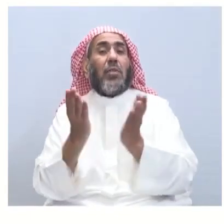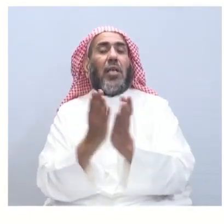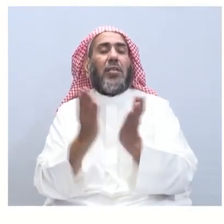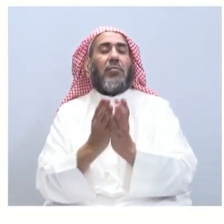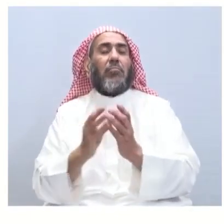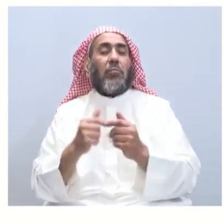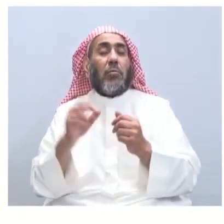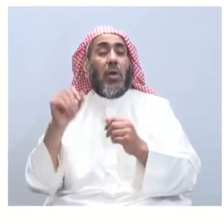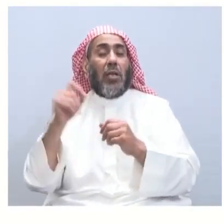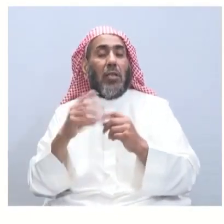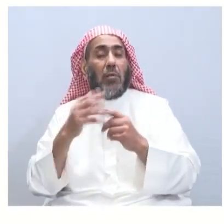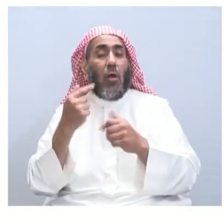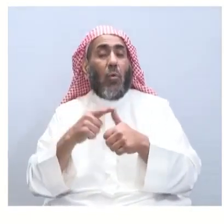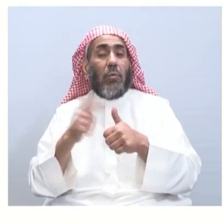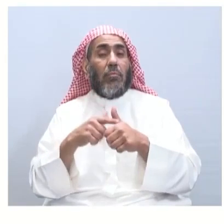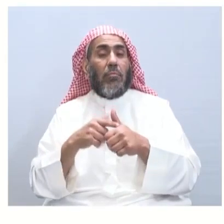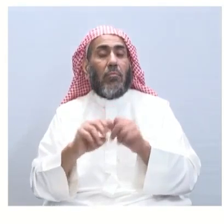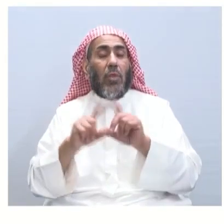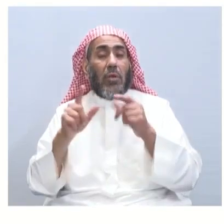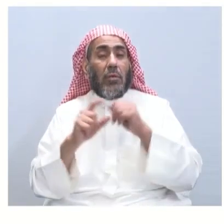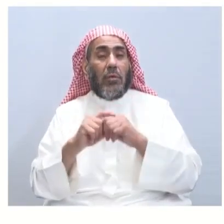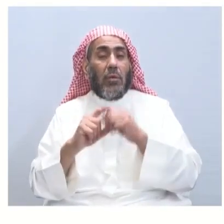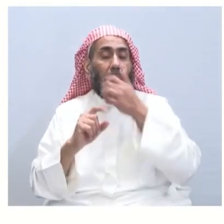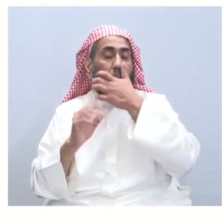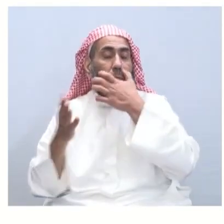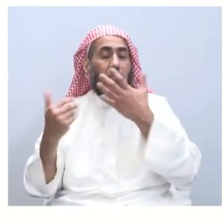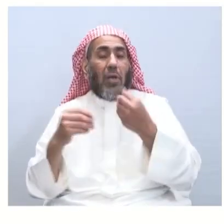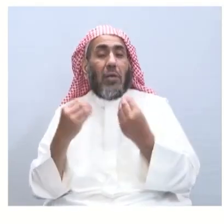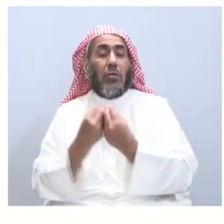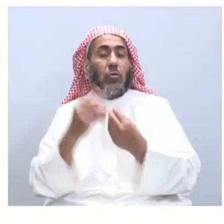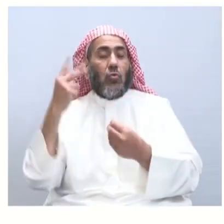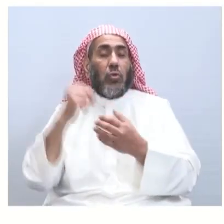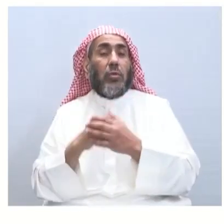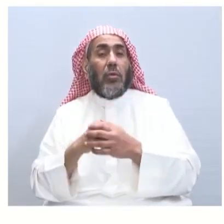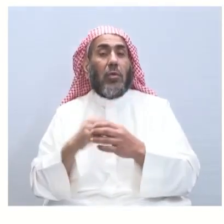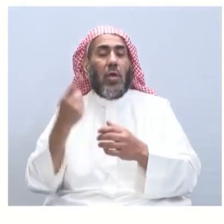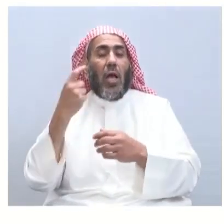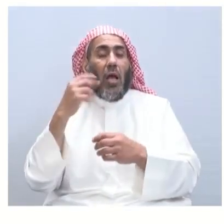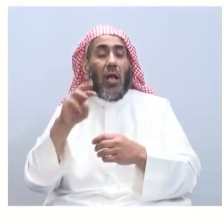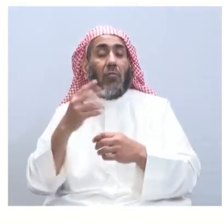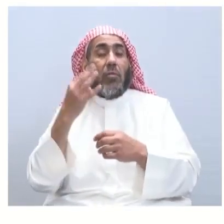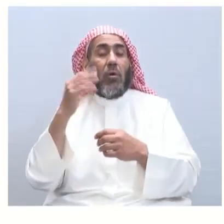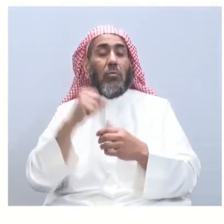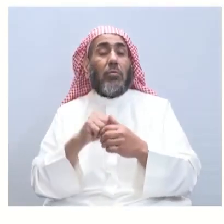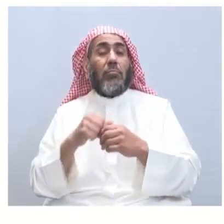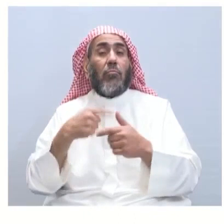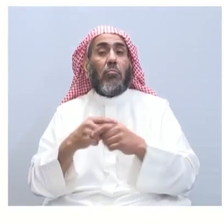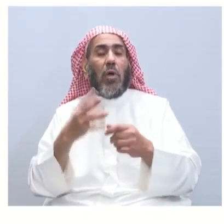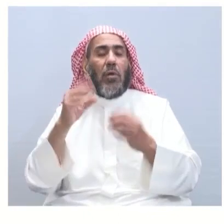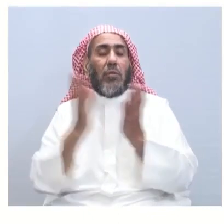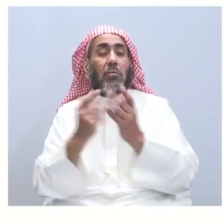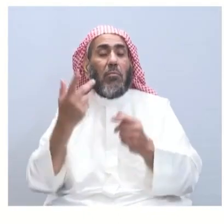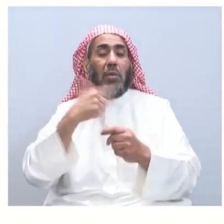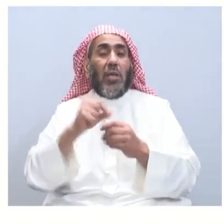بدايه اذا المعهد العلمي الاول اللي ظهر في في مكه معهد ال علمي السعودي 1345 ثم المعهد العلمي